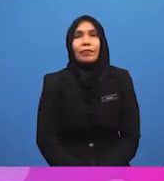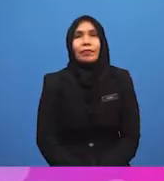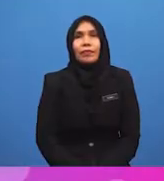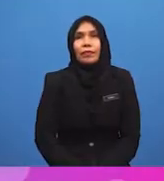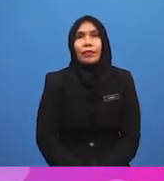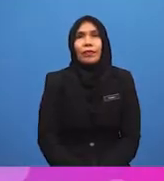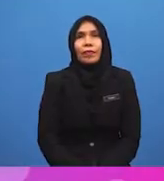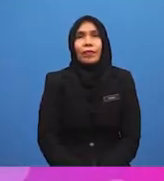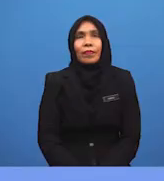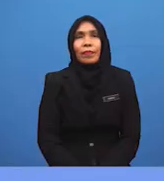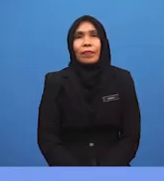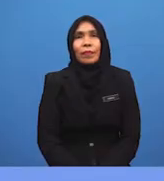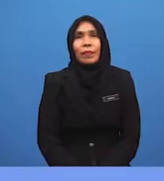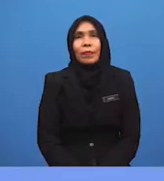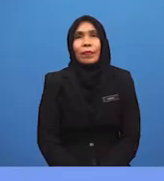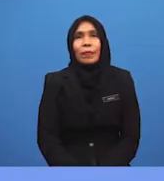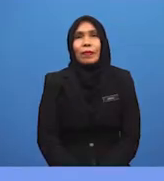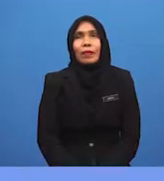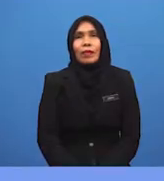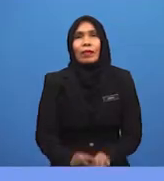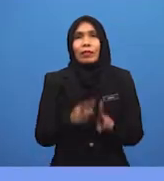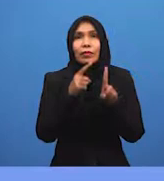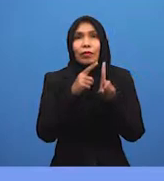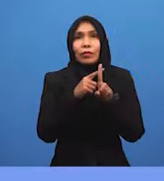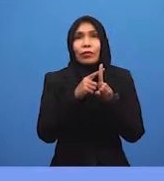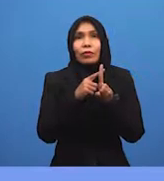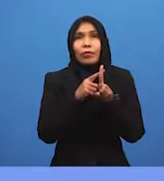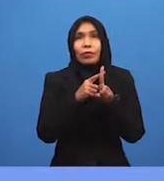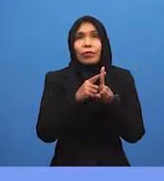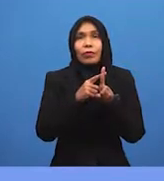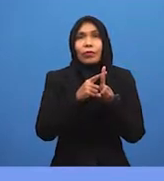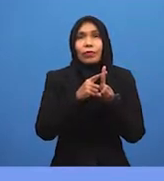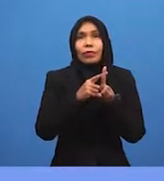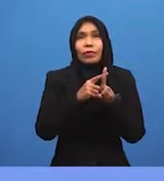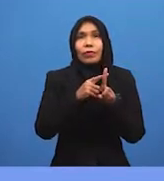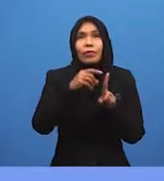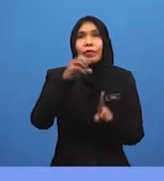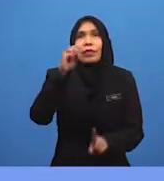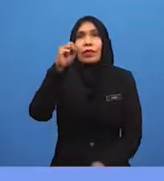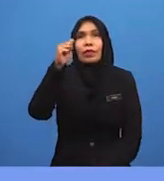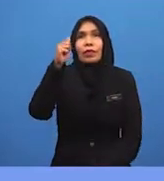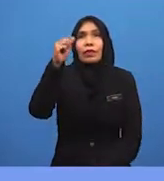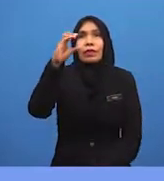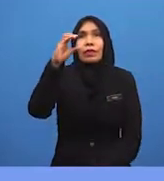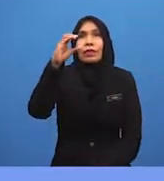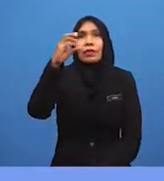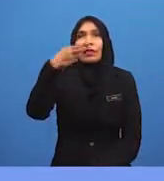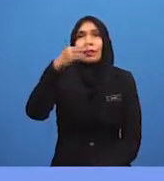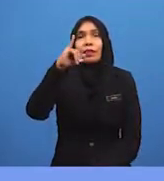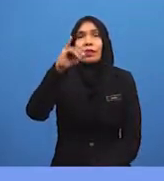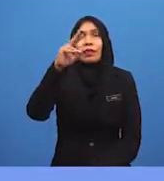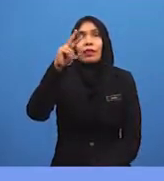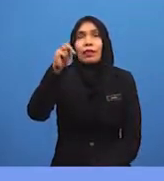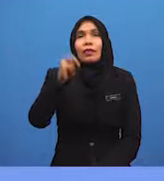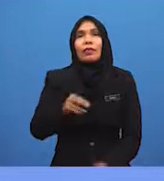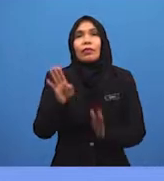Soalan aneka pilihan. Soalan nombor 1. Sachin berjumpa dengan guru besar. Apakah yang Sachin